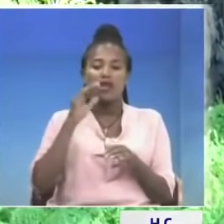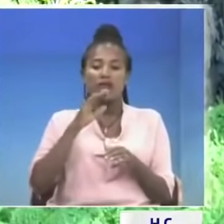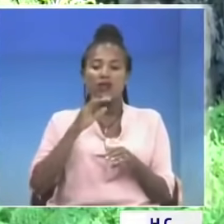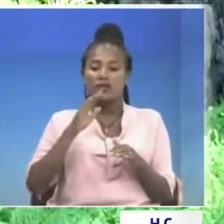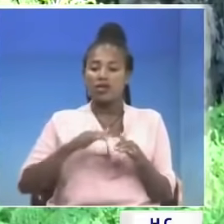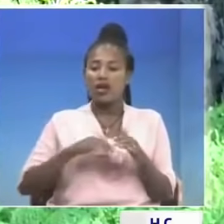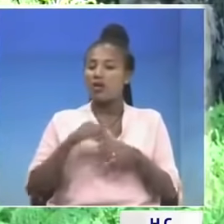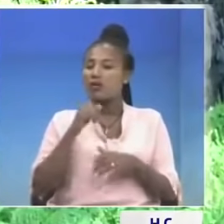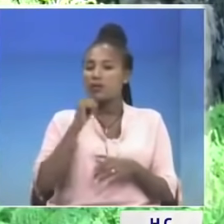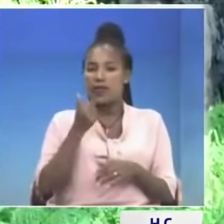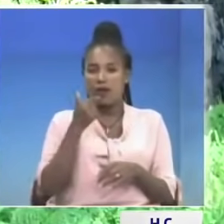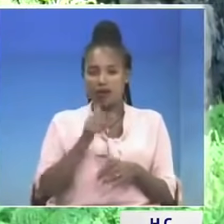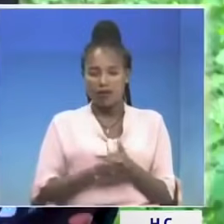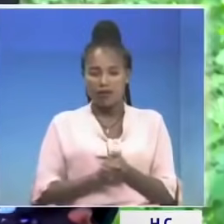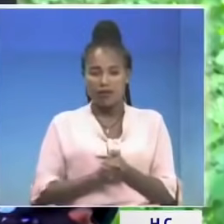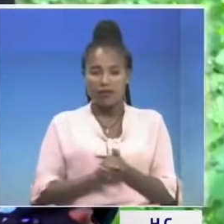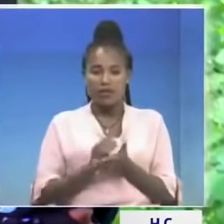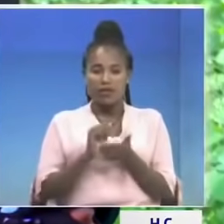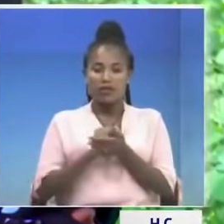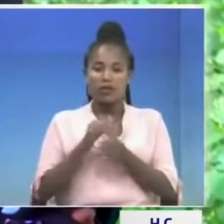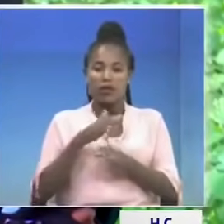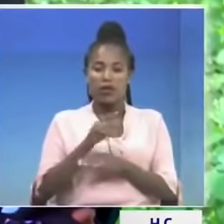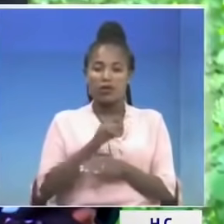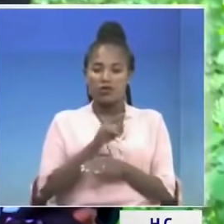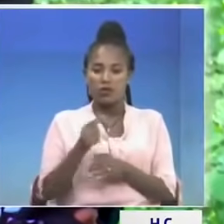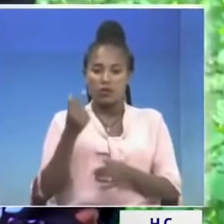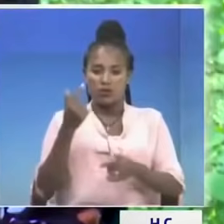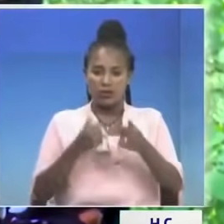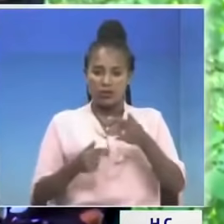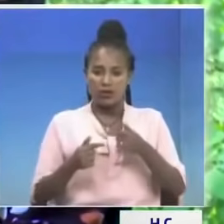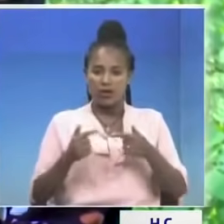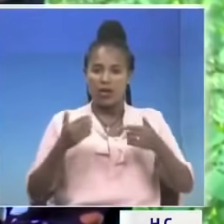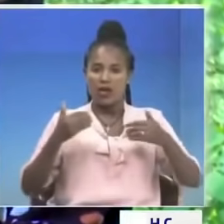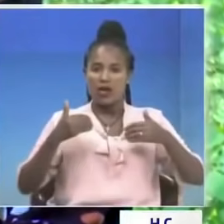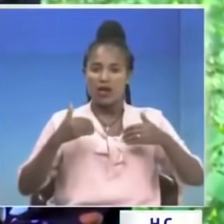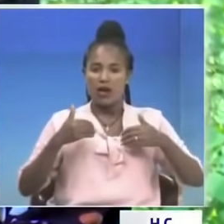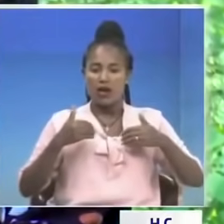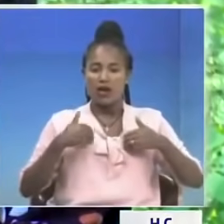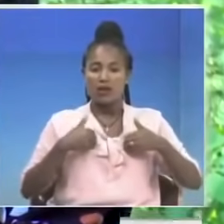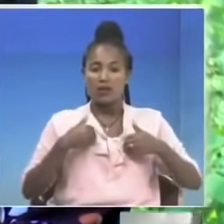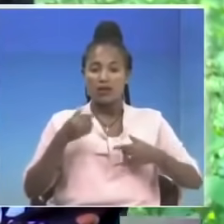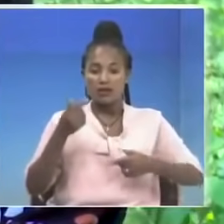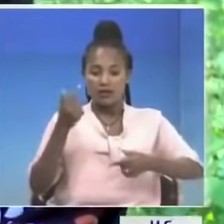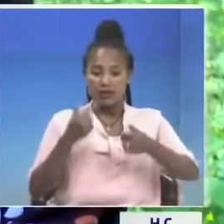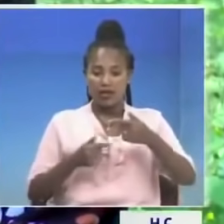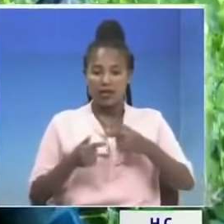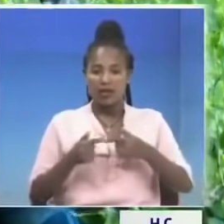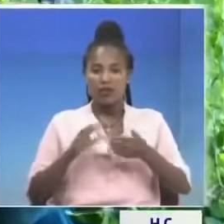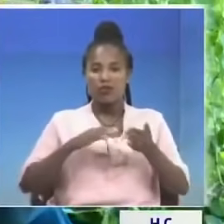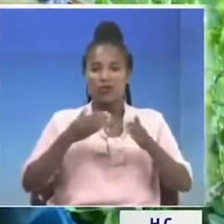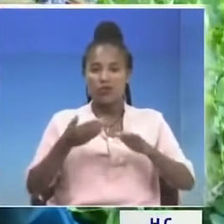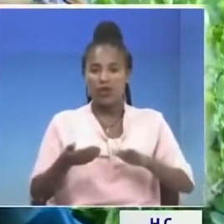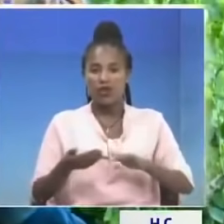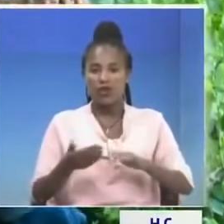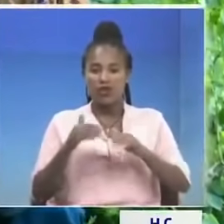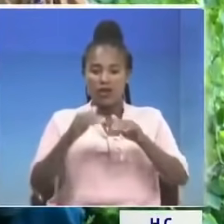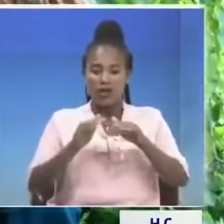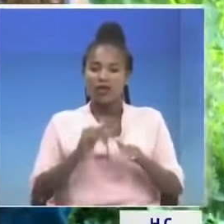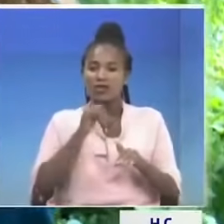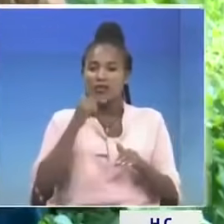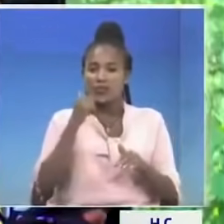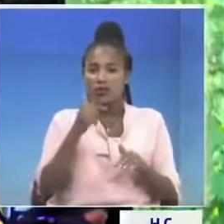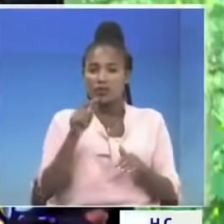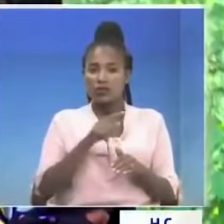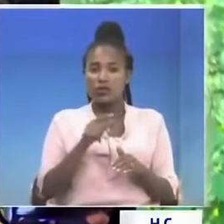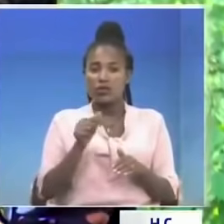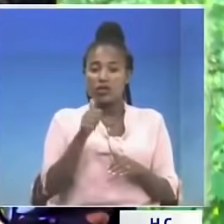ጣማለ። ከዛ ያው እነሱ በመጣኔ ያለ ማለት ነው አውቄ ስመጣ በመጣ ሙቷል። እናስቀብርም አሉ። እሳቸው